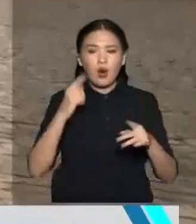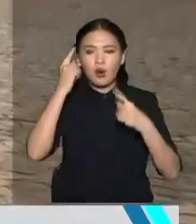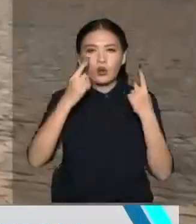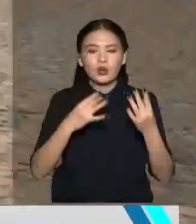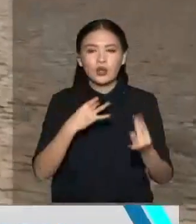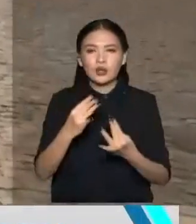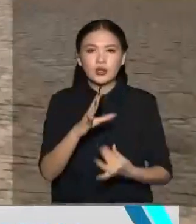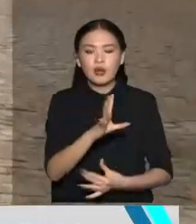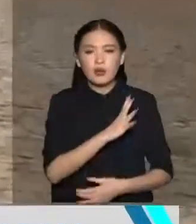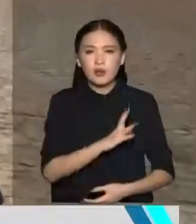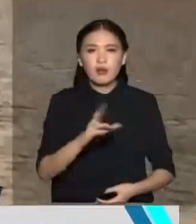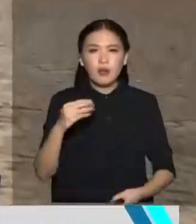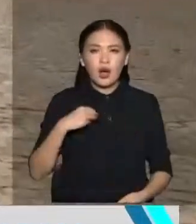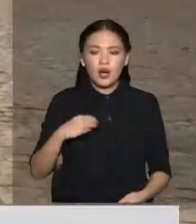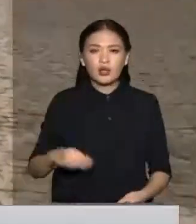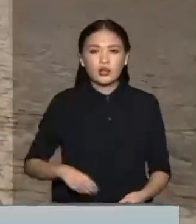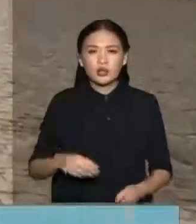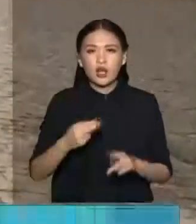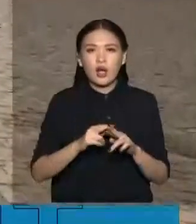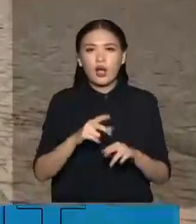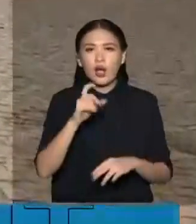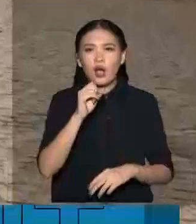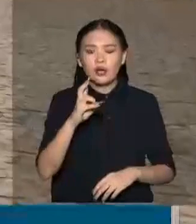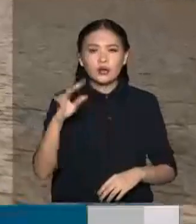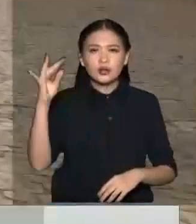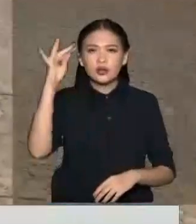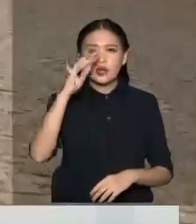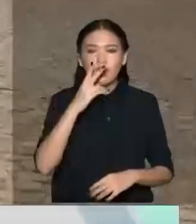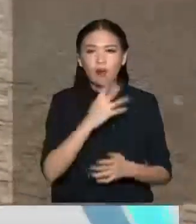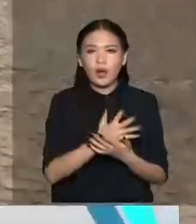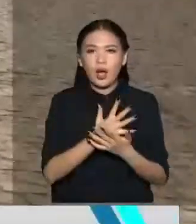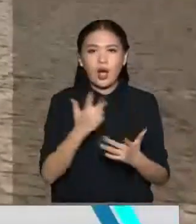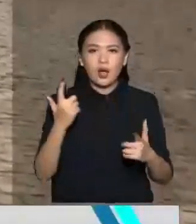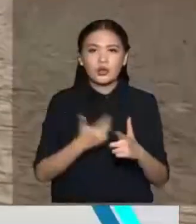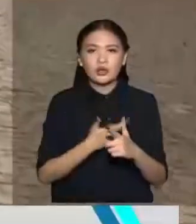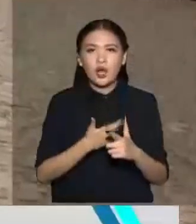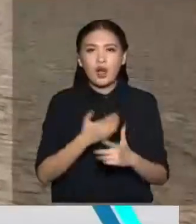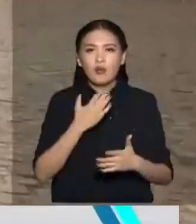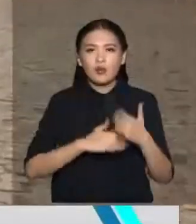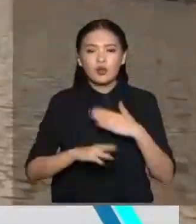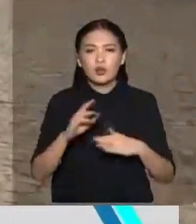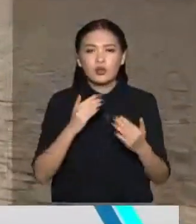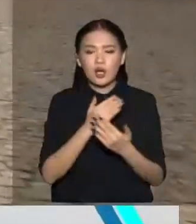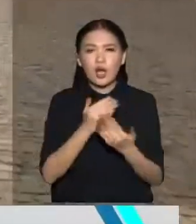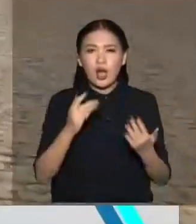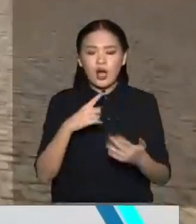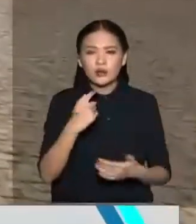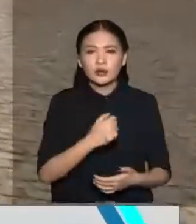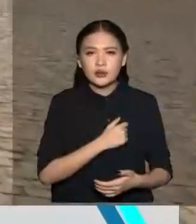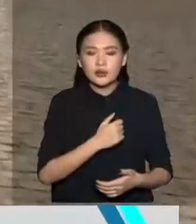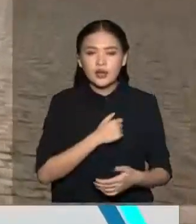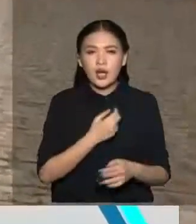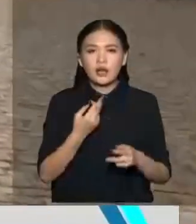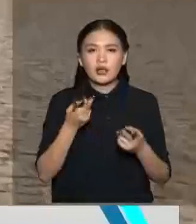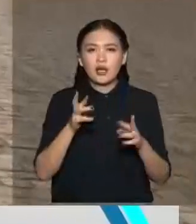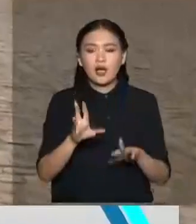Бұл Париждегі ең айшықты һәм тарихи нысан. Негізгі атауы мүгедектер үйі. Әу баста әскерилерге арнап